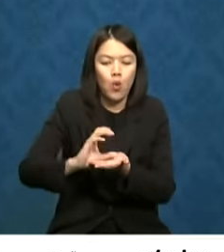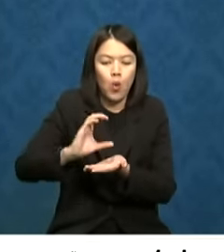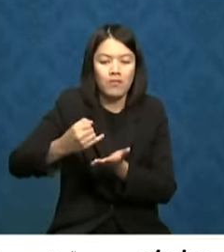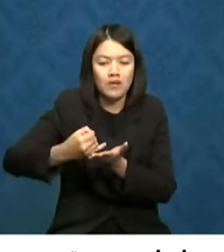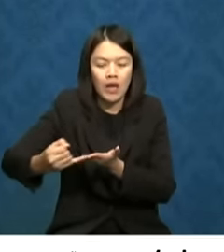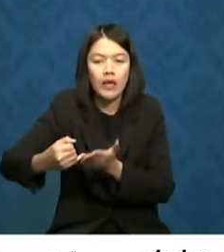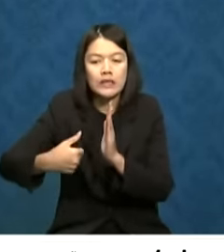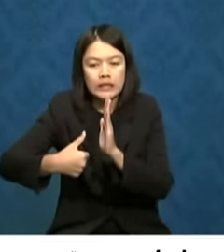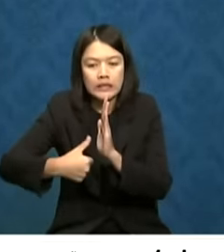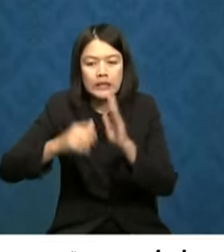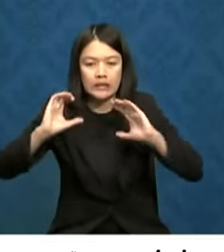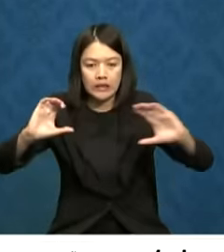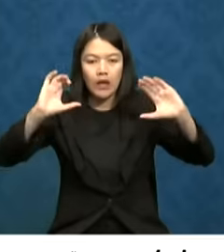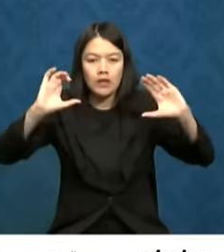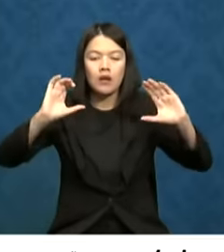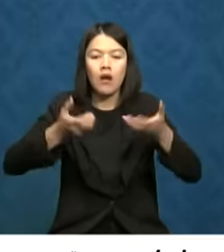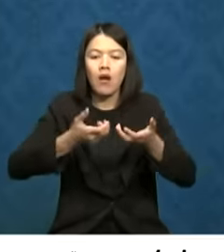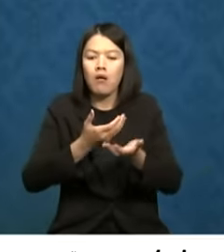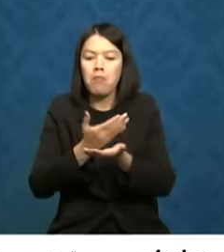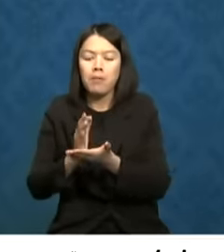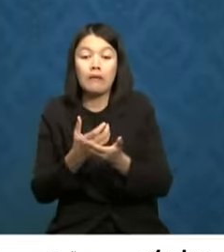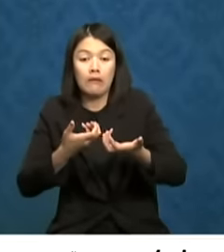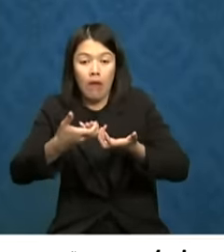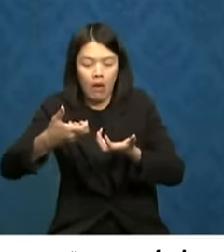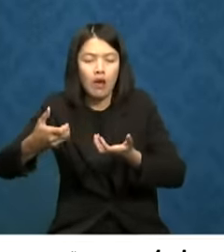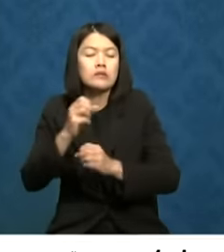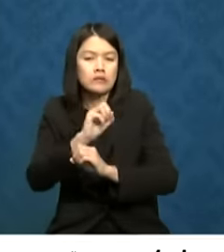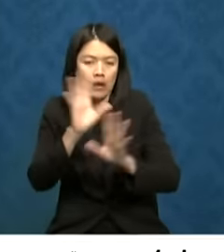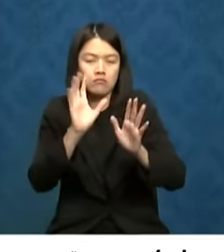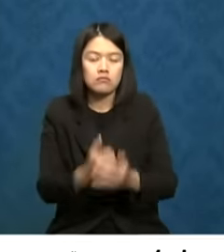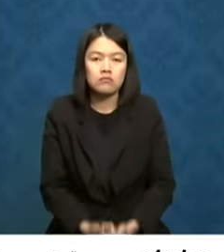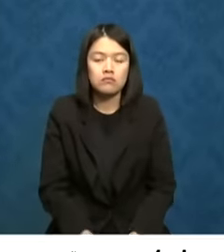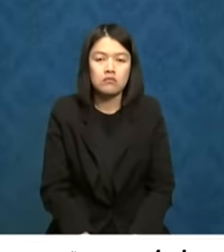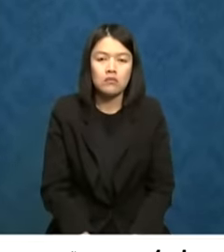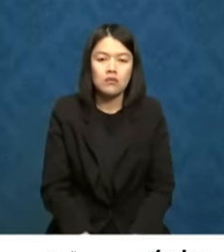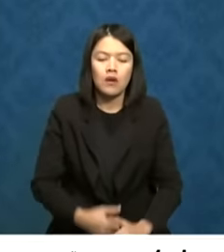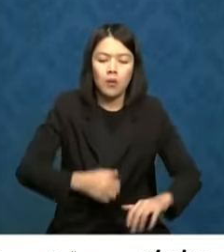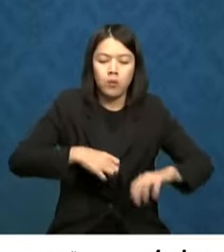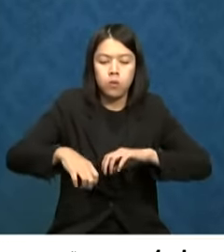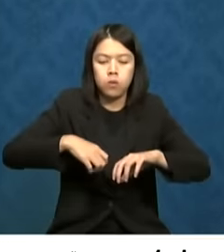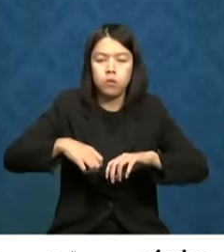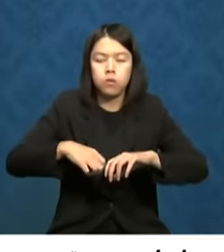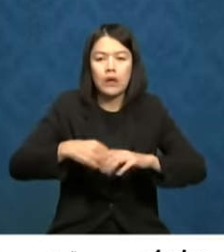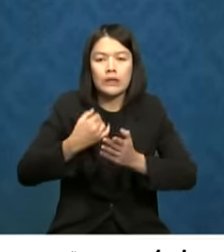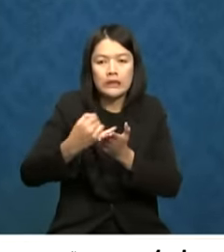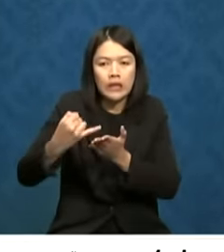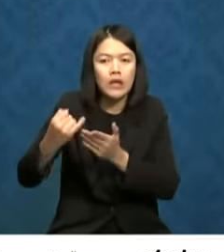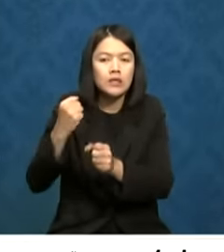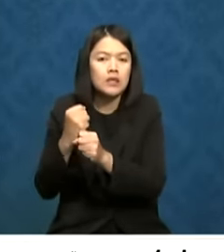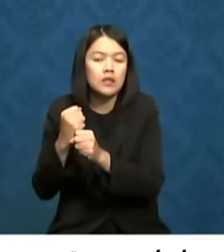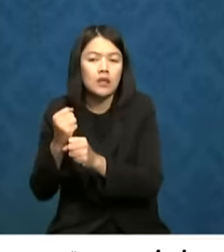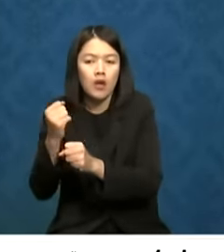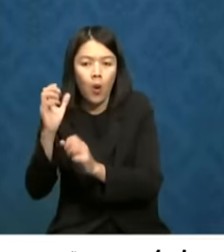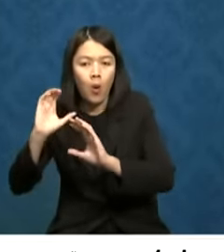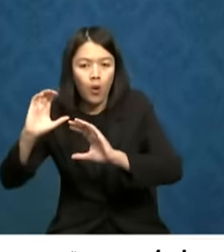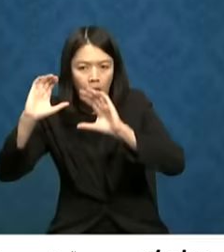ชำระหนี้ภาครัฐโดยแยกให้ชัดเจนเป็นการบริหารเพื่อการชำระหนี้ภาครัฐ